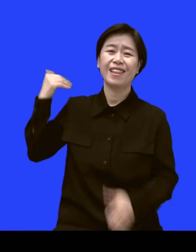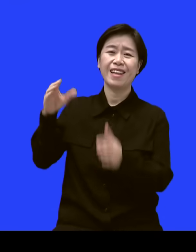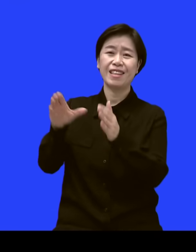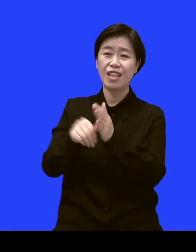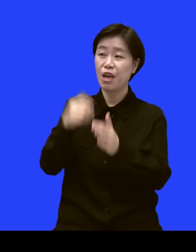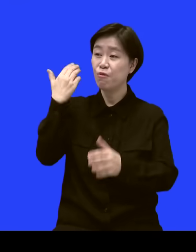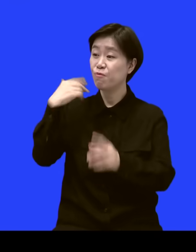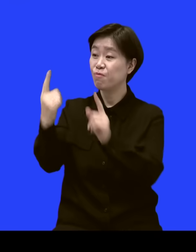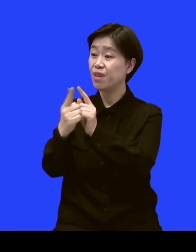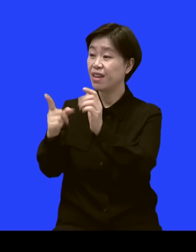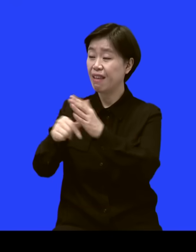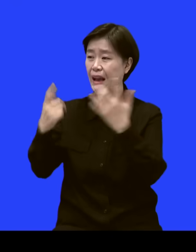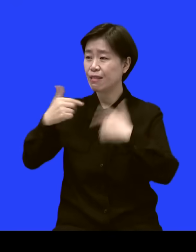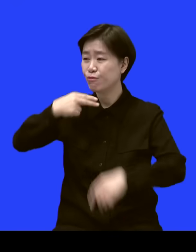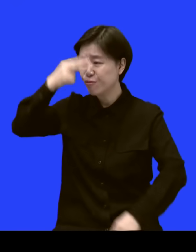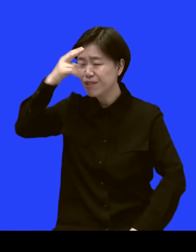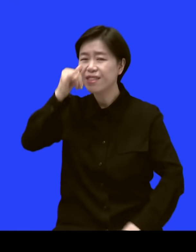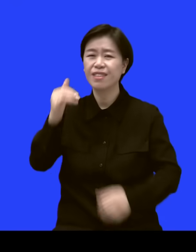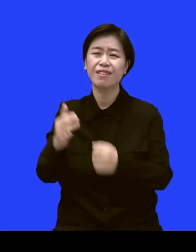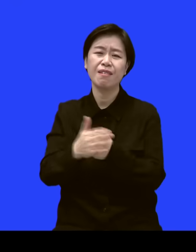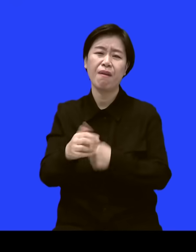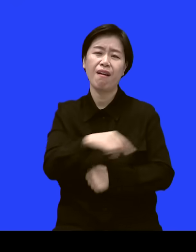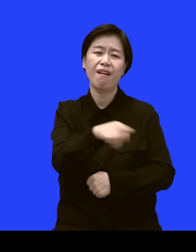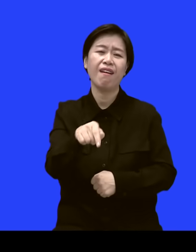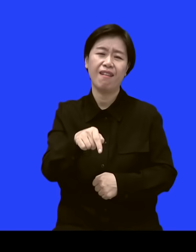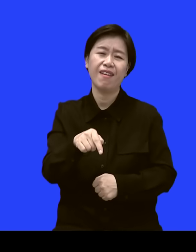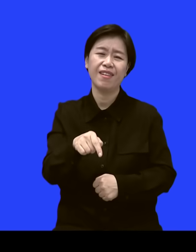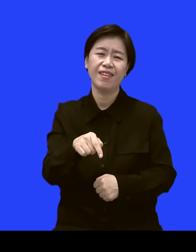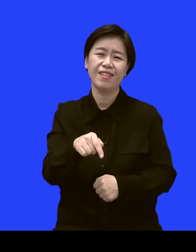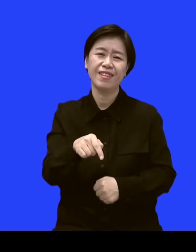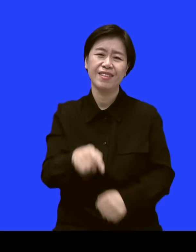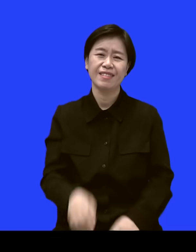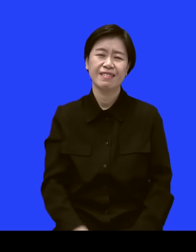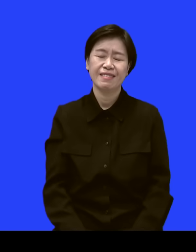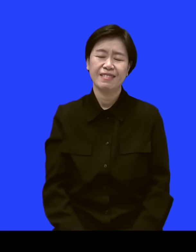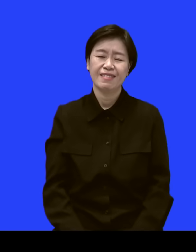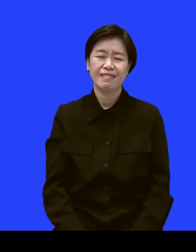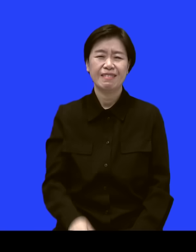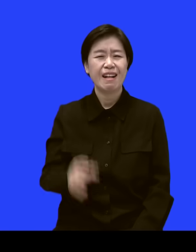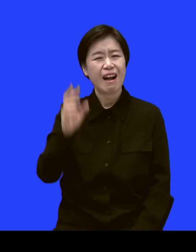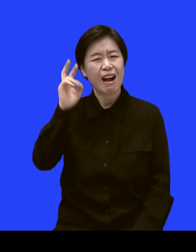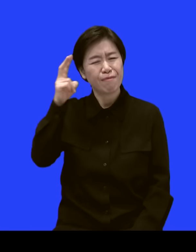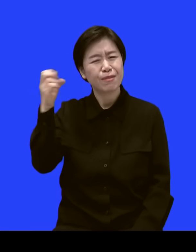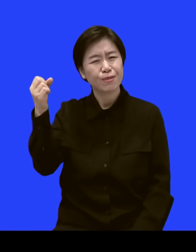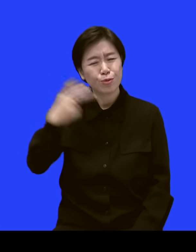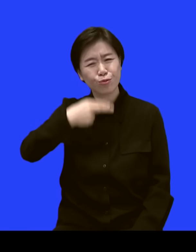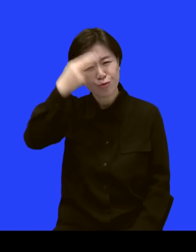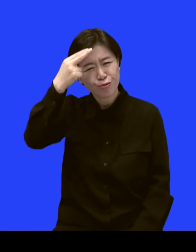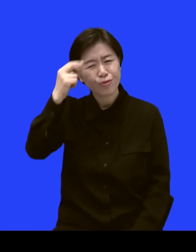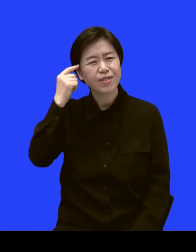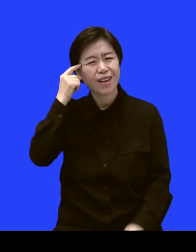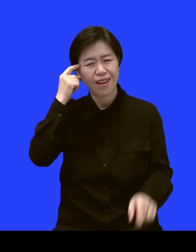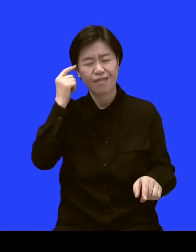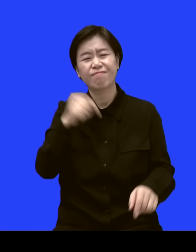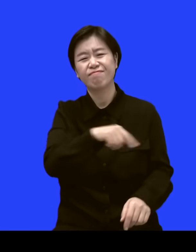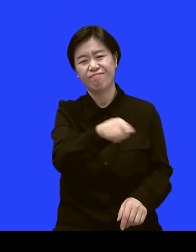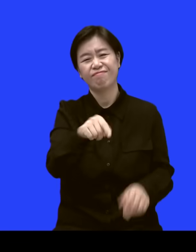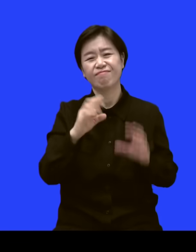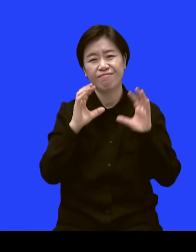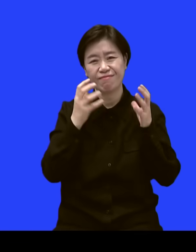마셔? 아마 안 드실 걸. 아무도 안 드시고 교회에서는 술 먹는 거 별로 안